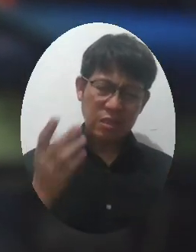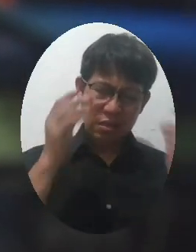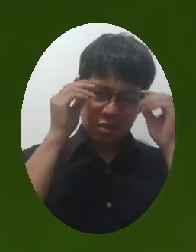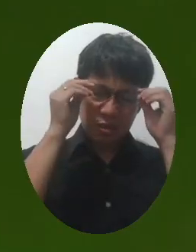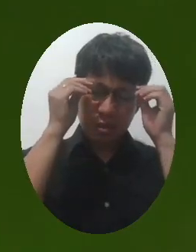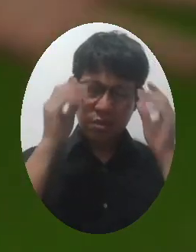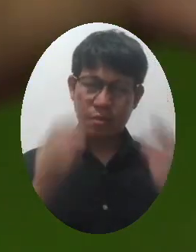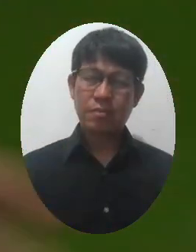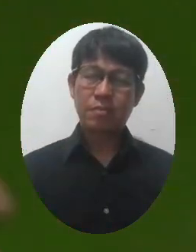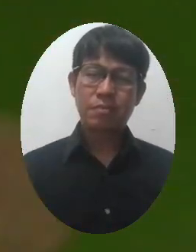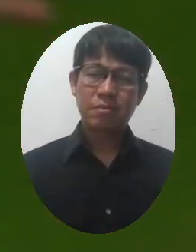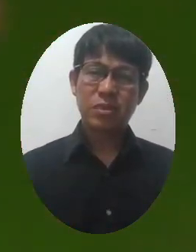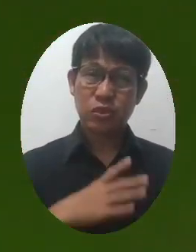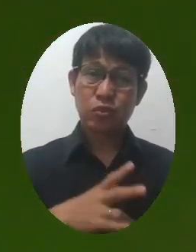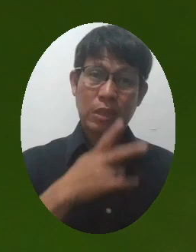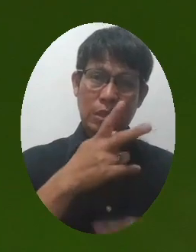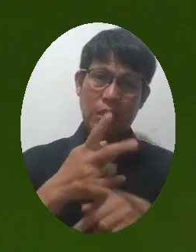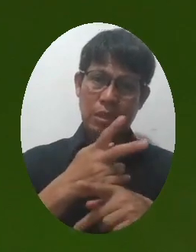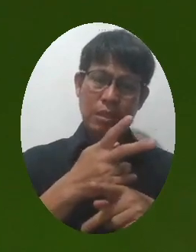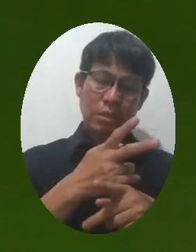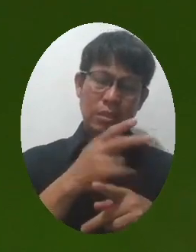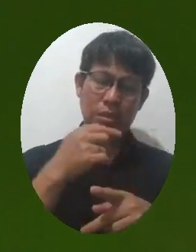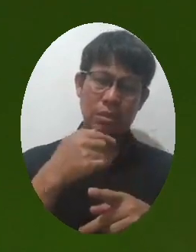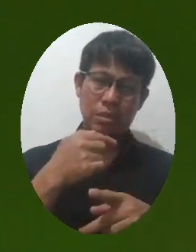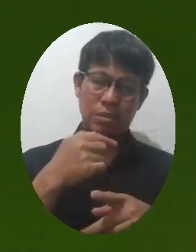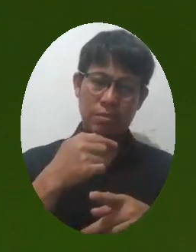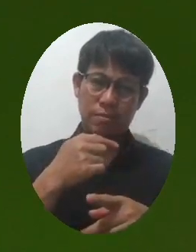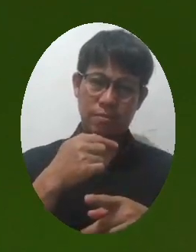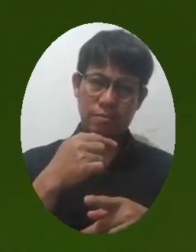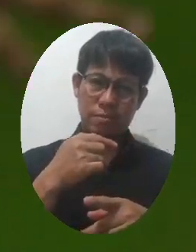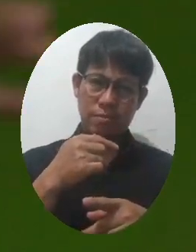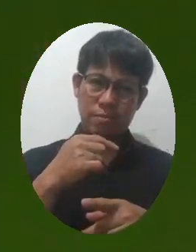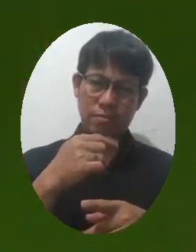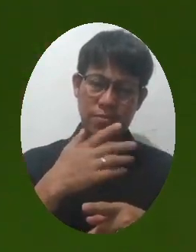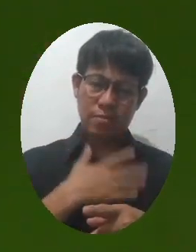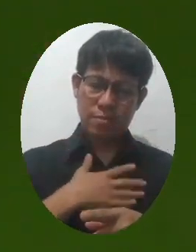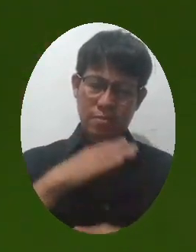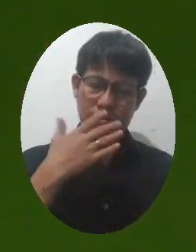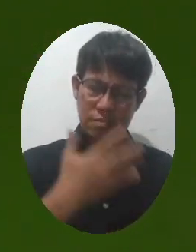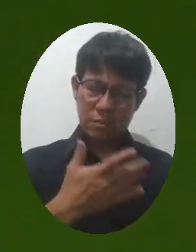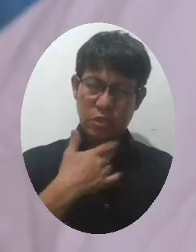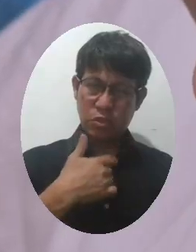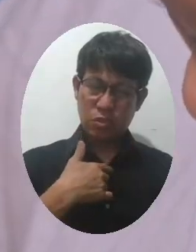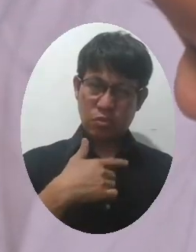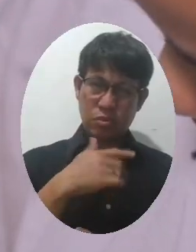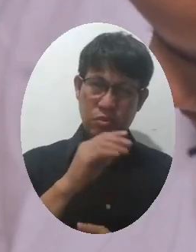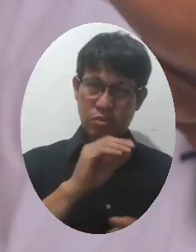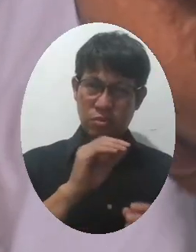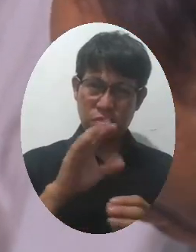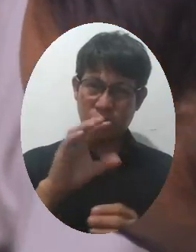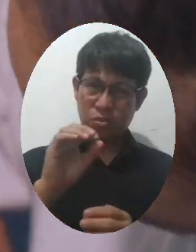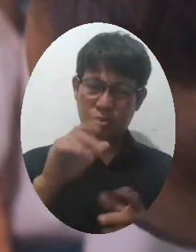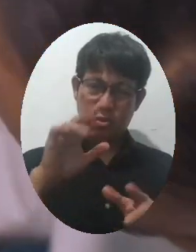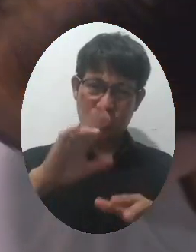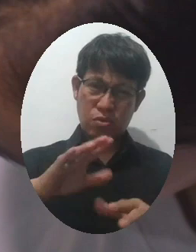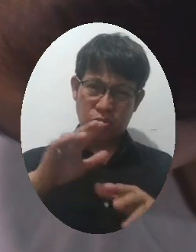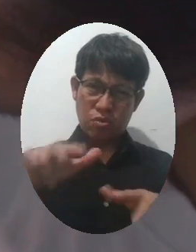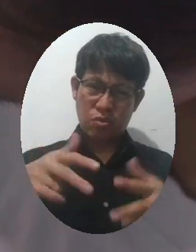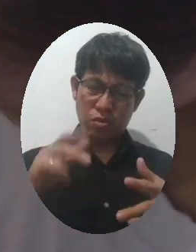bahay, siya yung nag-aalaga sa bata. Habang ako nag-online, ako